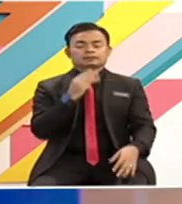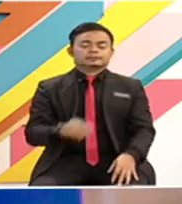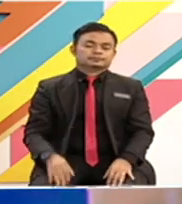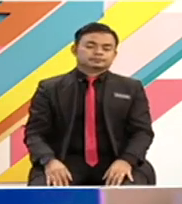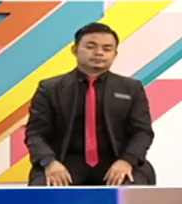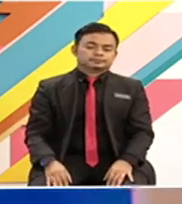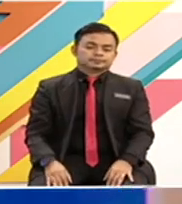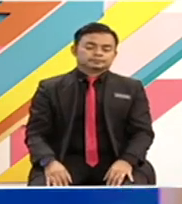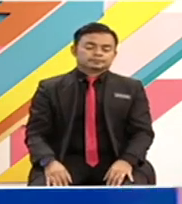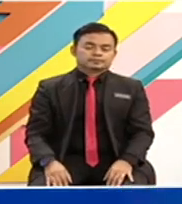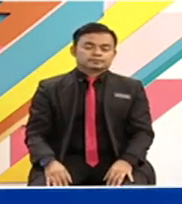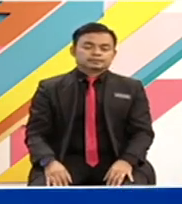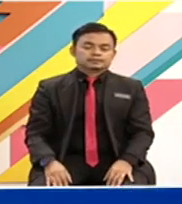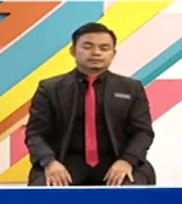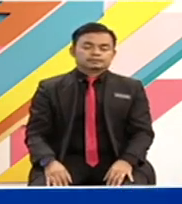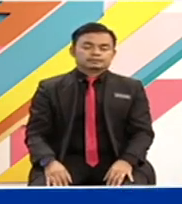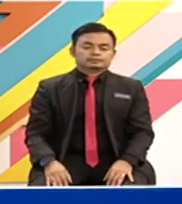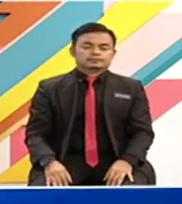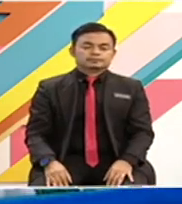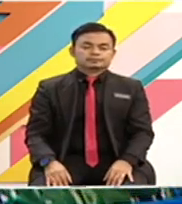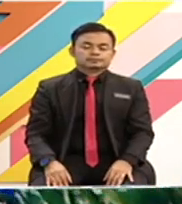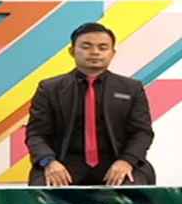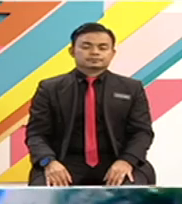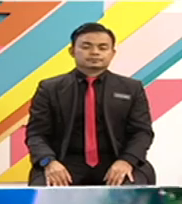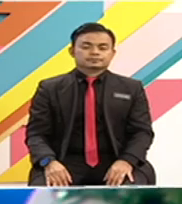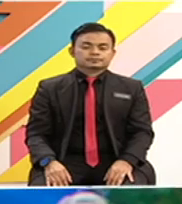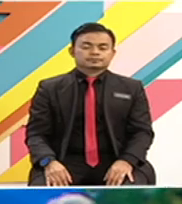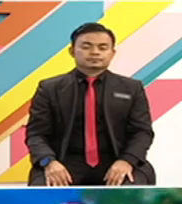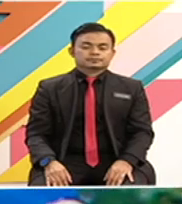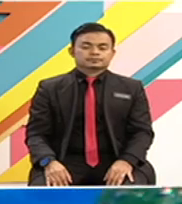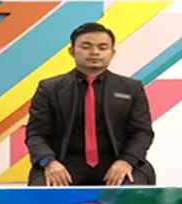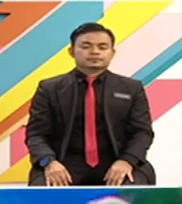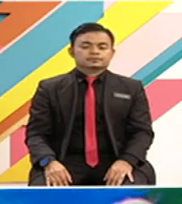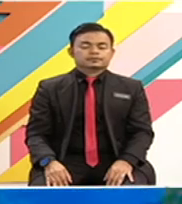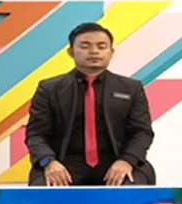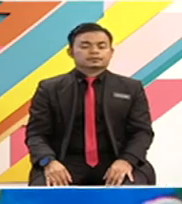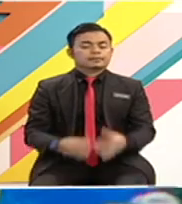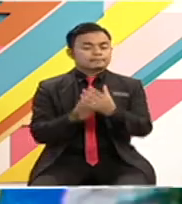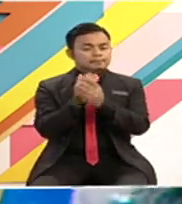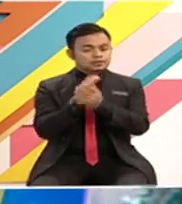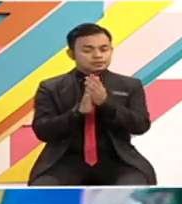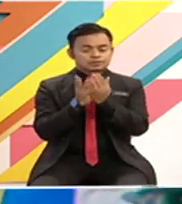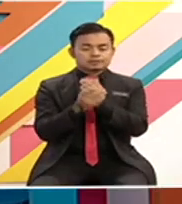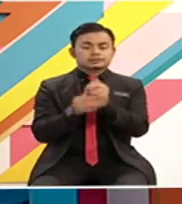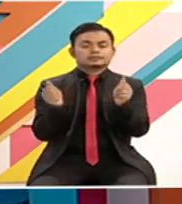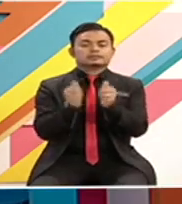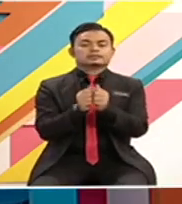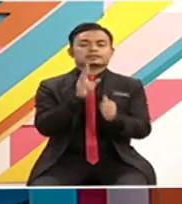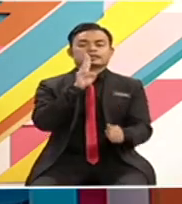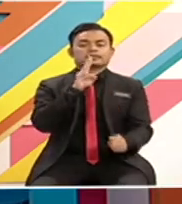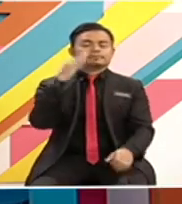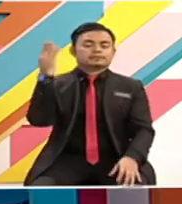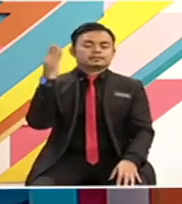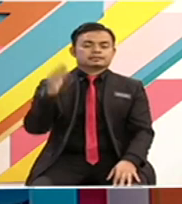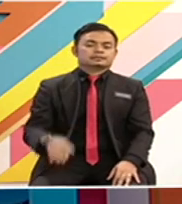tak seperti menggunakan cat minyak macam yang saya katakan tadi untuk warna akhir ini kita boleh basuh dengan air biasa saja Oke ada patung